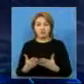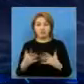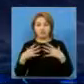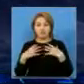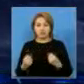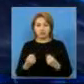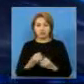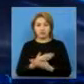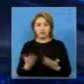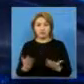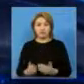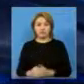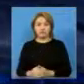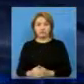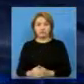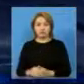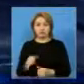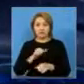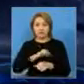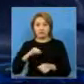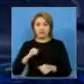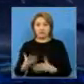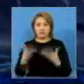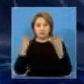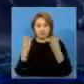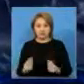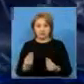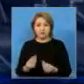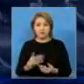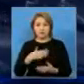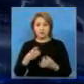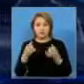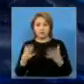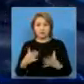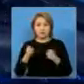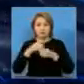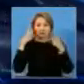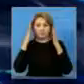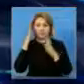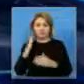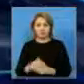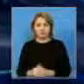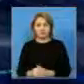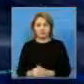Сіздерге де рахмет. Бұл ең мықты күн. Менде просто взрыв мозга. Я в шоке.